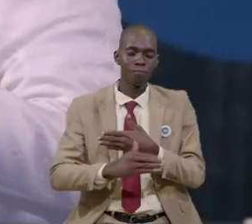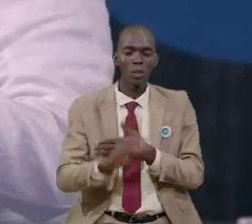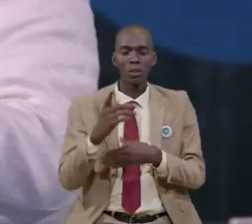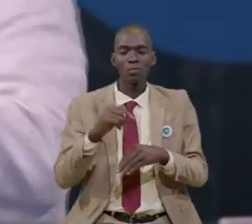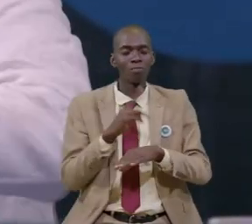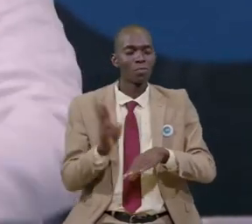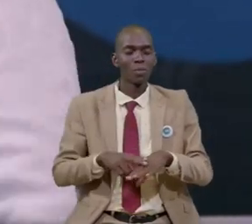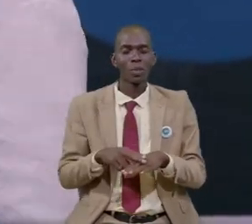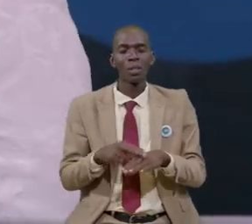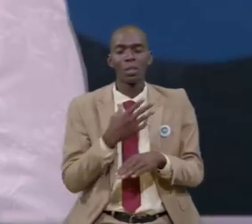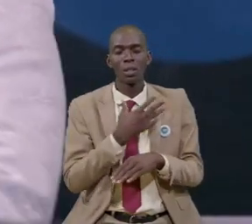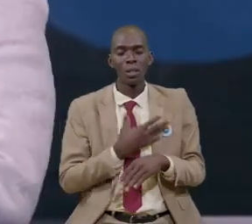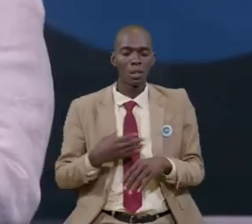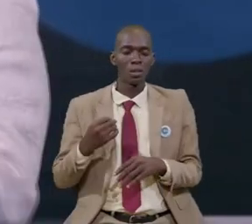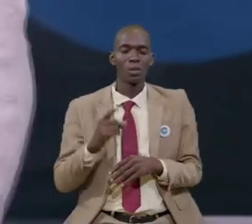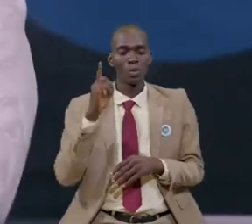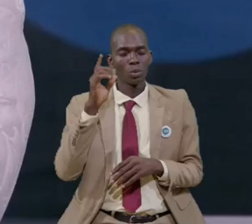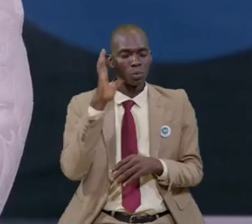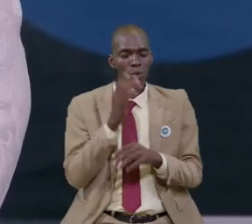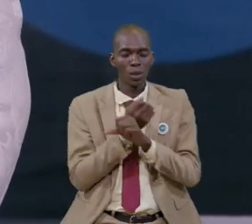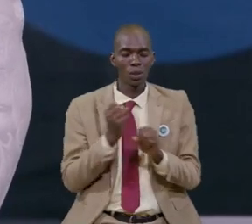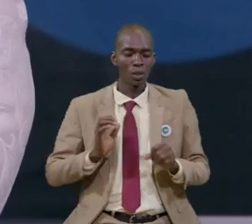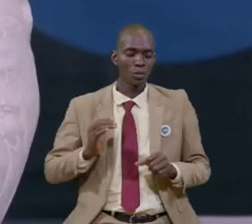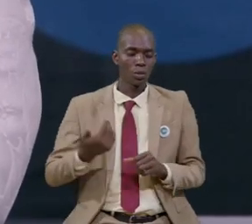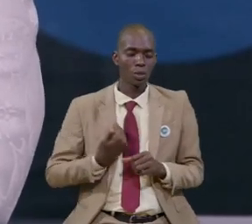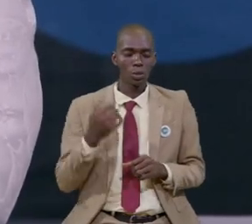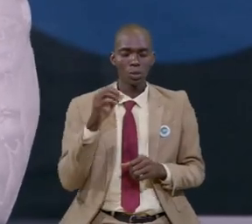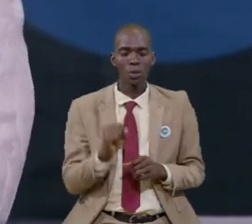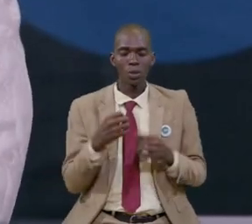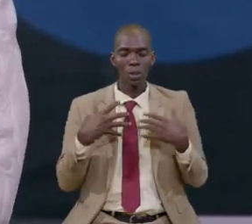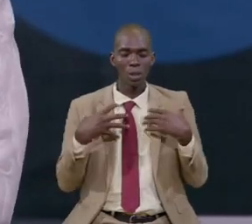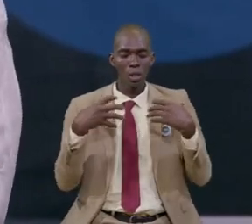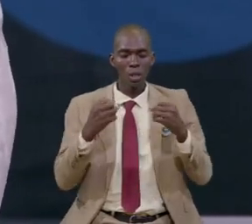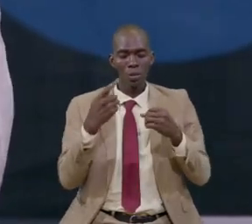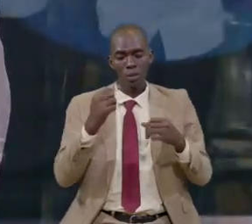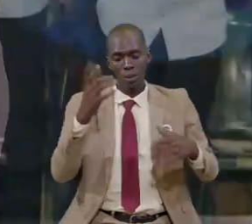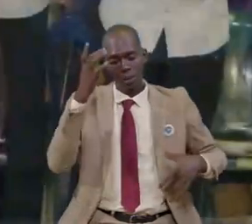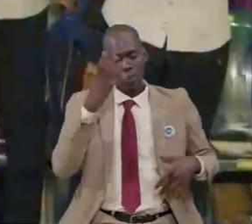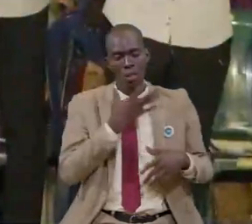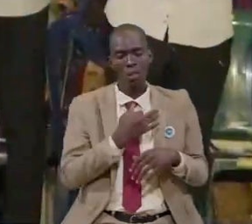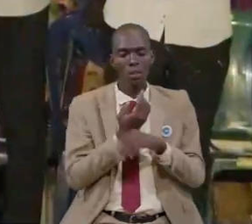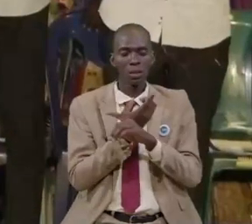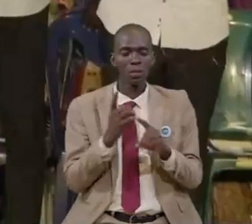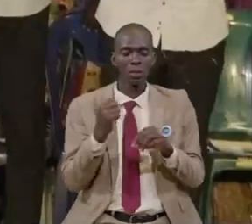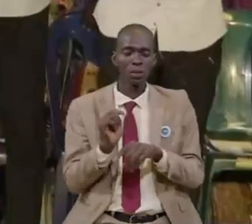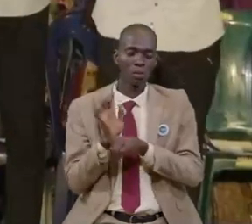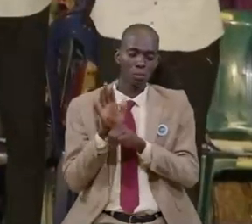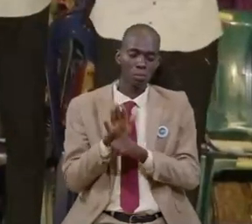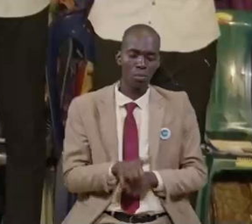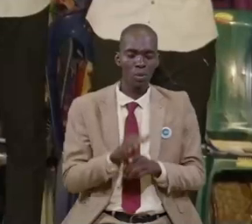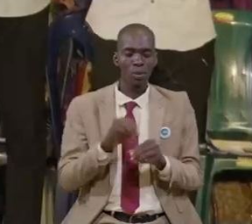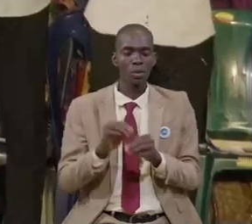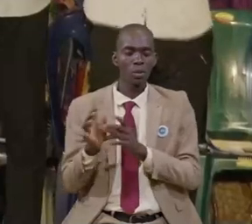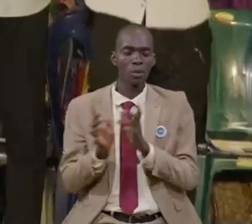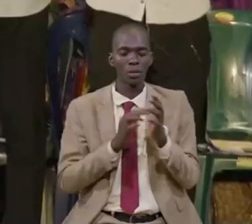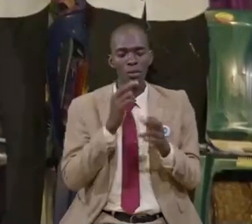et que tu sauves les âmes, que tu guérisses les malades, et que tu délivres les opprimés au nom de Jésus-Christ.